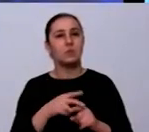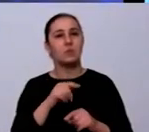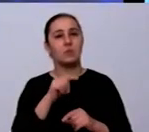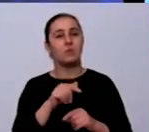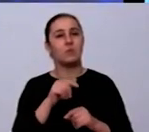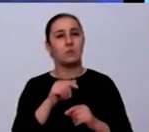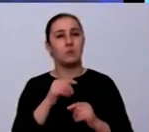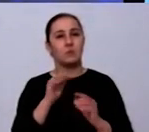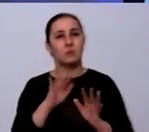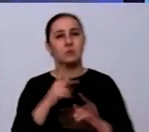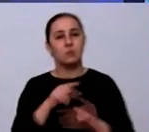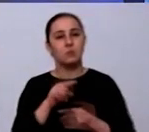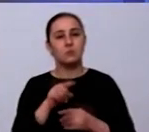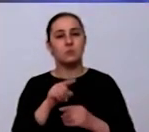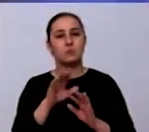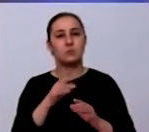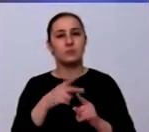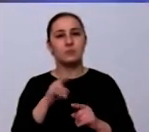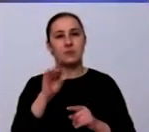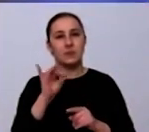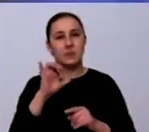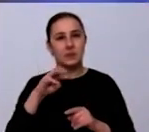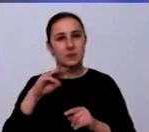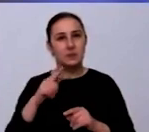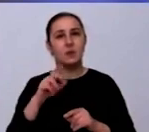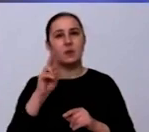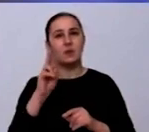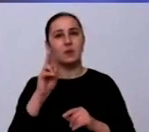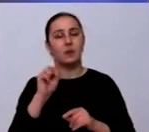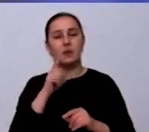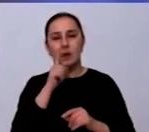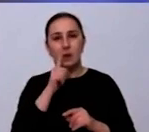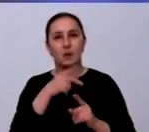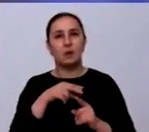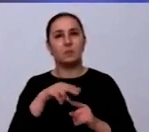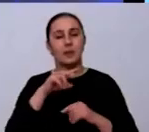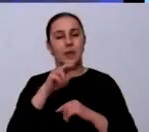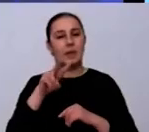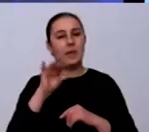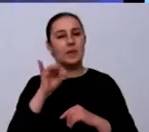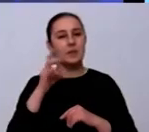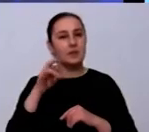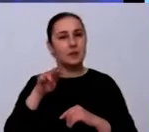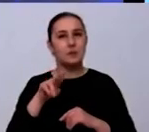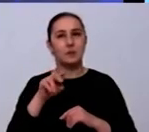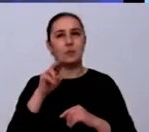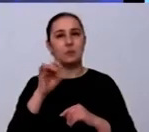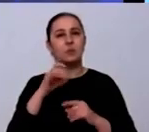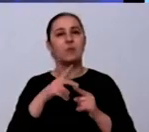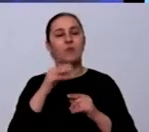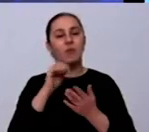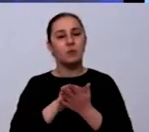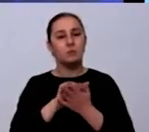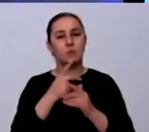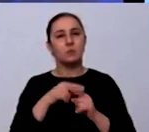keyingisiga o'tamiz. Bu yerda esa kist, qalam, liniya va peru bilan tanishib o'tamiz. Demak, Photoshopda chizish uskunalaridan